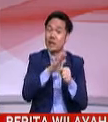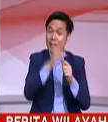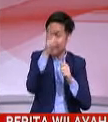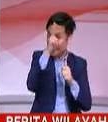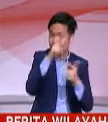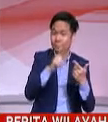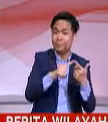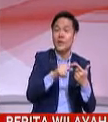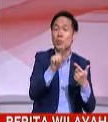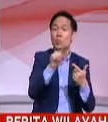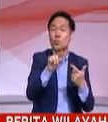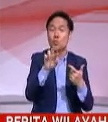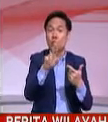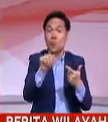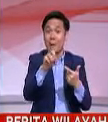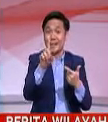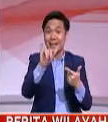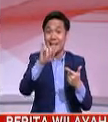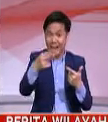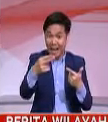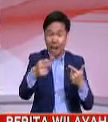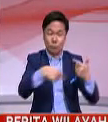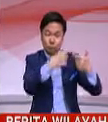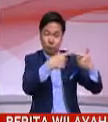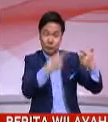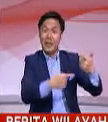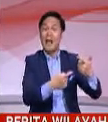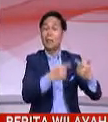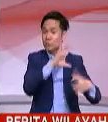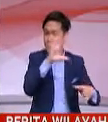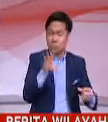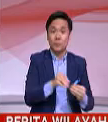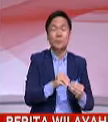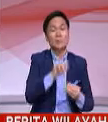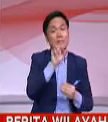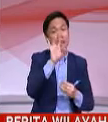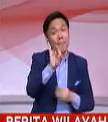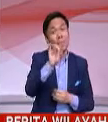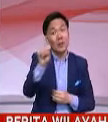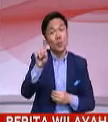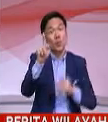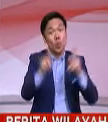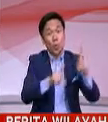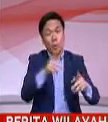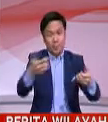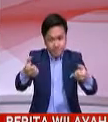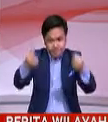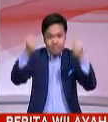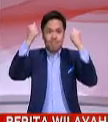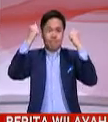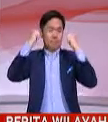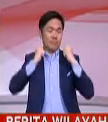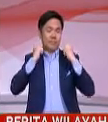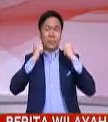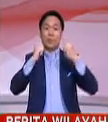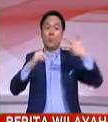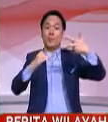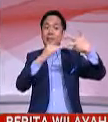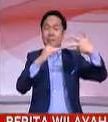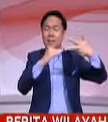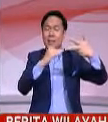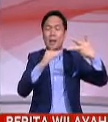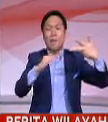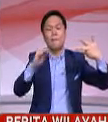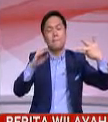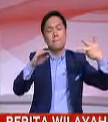data Zuraida Kamaruddin menjadi antara 81 individu yang dianugrahi darjah kebesaran partai ketiga yaitu